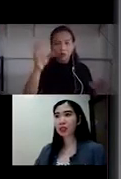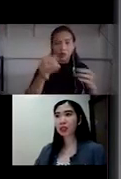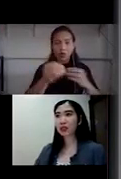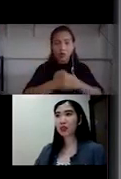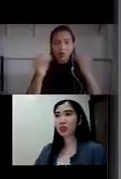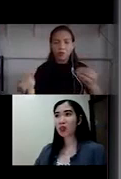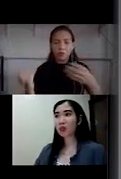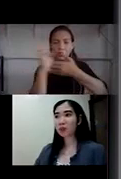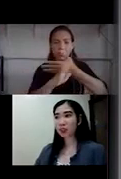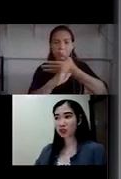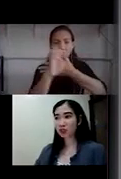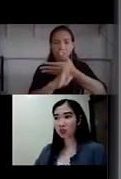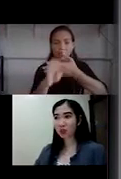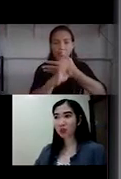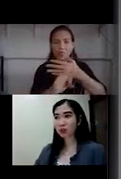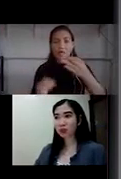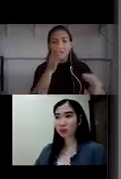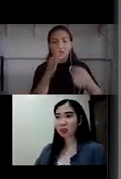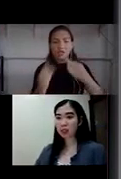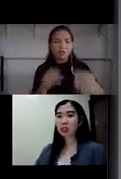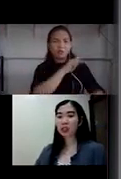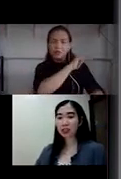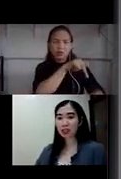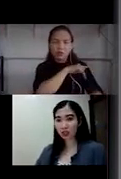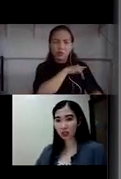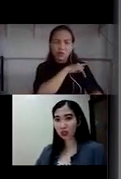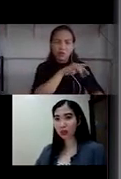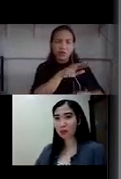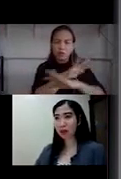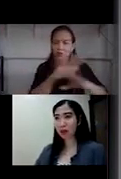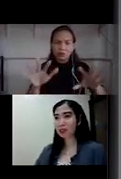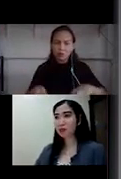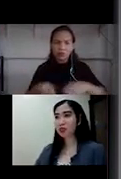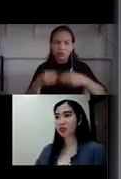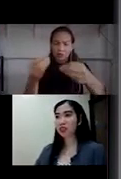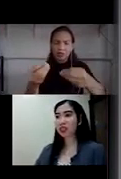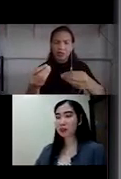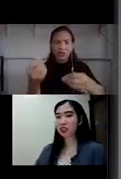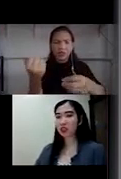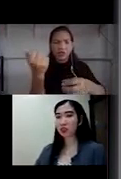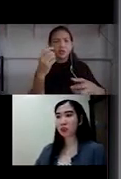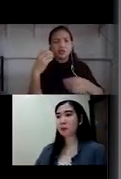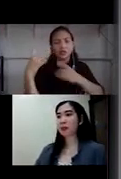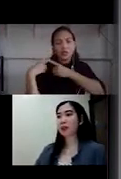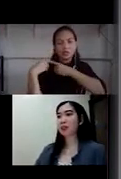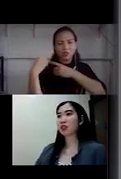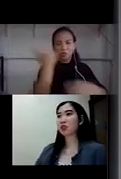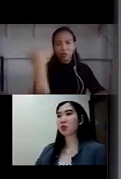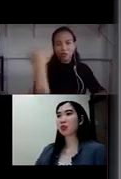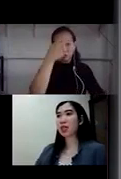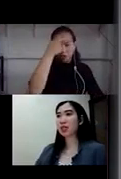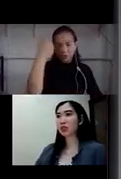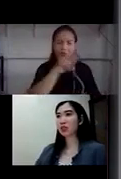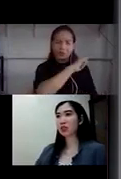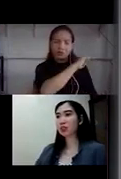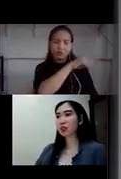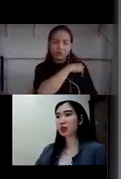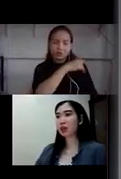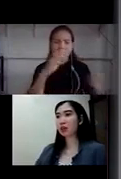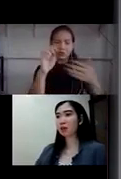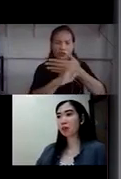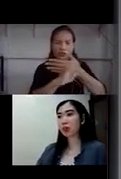email. Kung ito ay personal nyo, wag nyo bigyan ng delegation yung iba kasi personal email nyo to. Yan. So, kunyari, ito